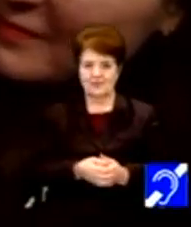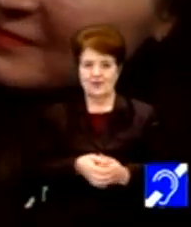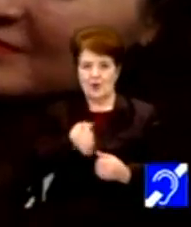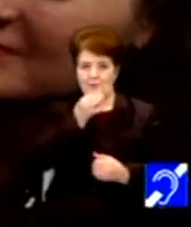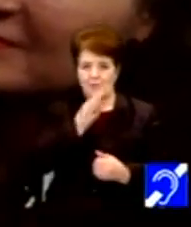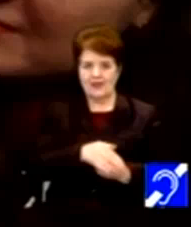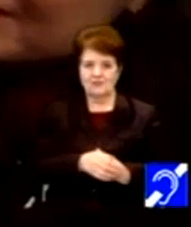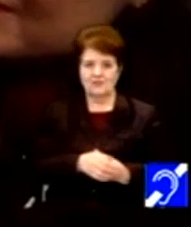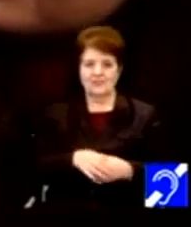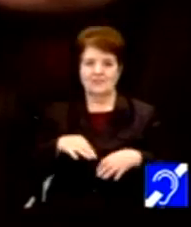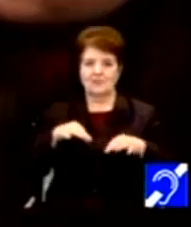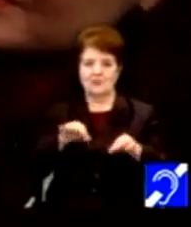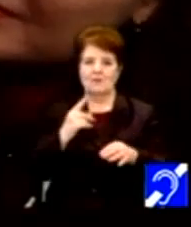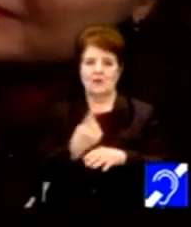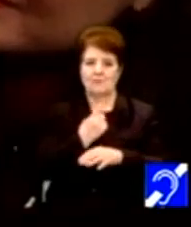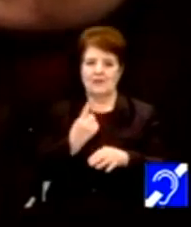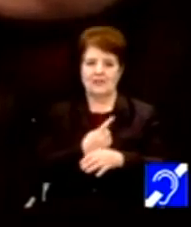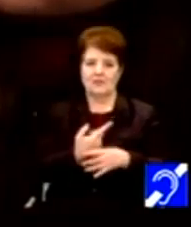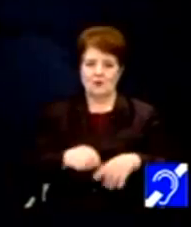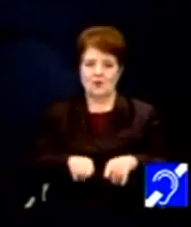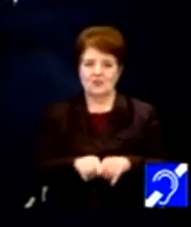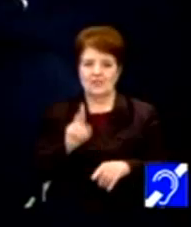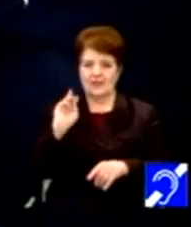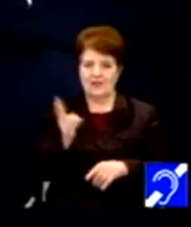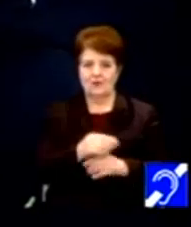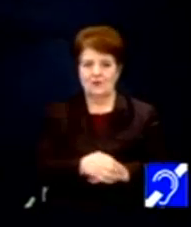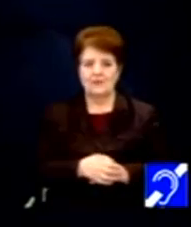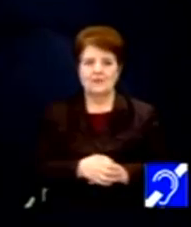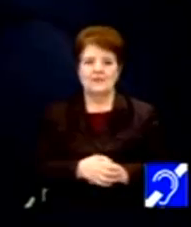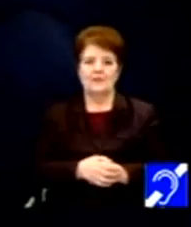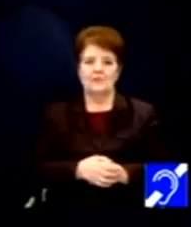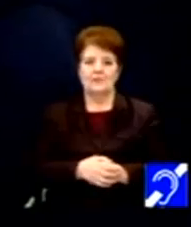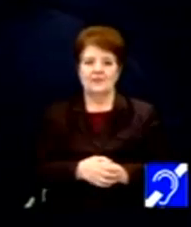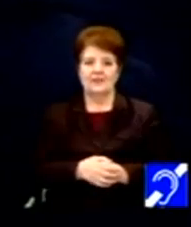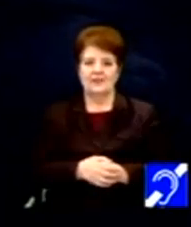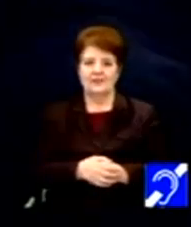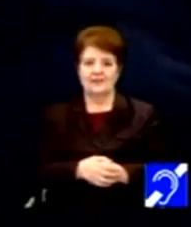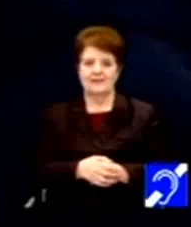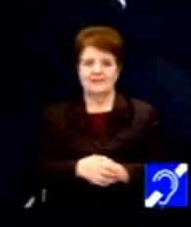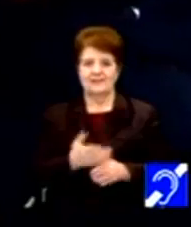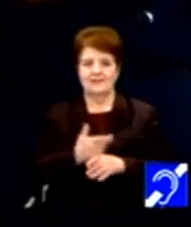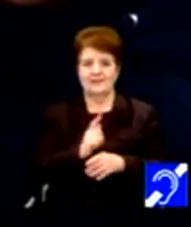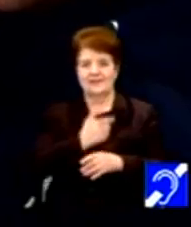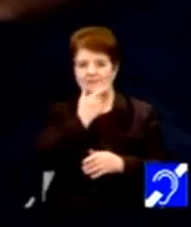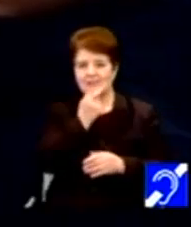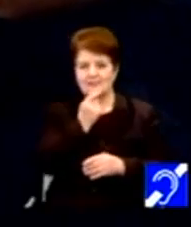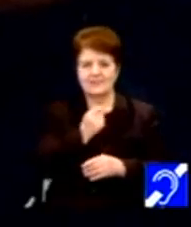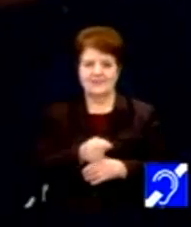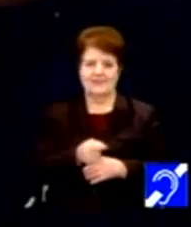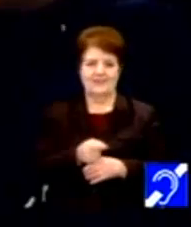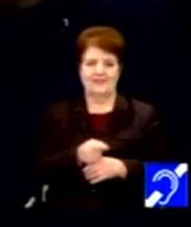Îmi place să merg prima dată, merg așa, troleu. E tot dragă să știu, tot agresivă,